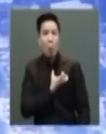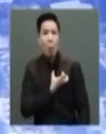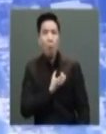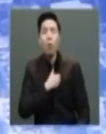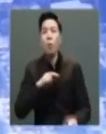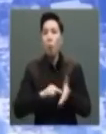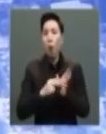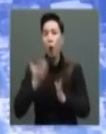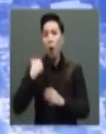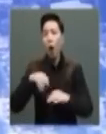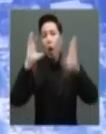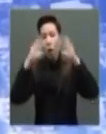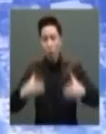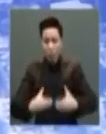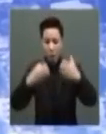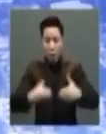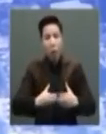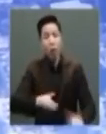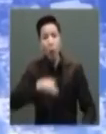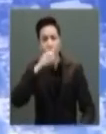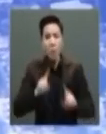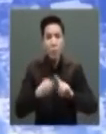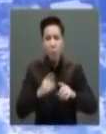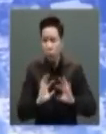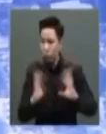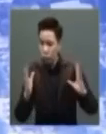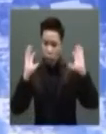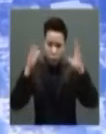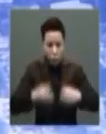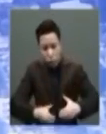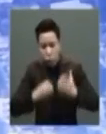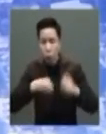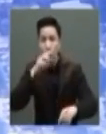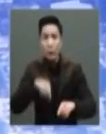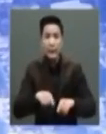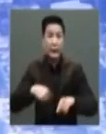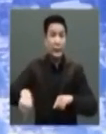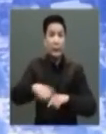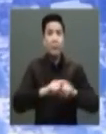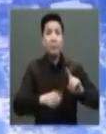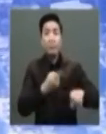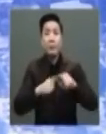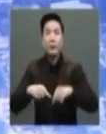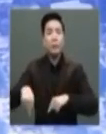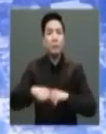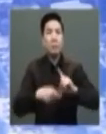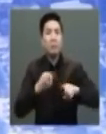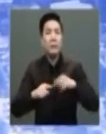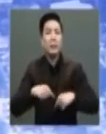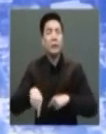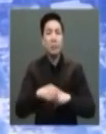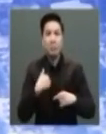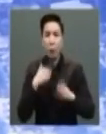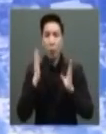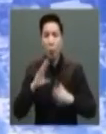พบว่ามีผู้เสียชีวิตเพิ่มอีก1รายซึ่งก็รวมสะสมนะคะอยู่ที่41รายสำหรับรายล่าสุด